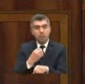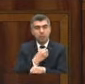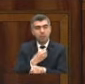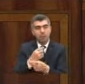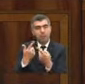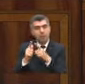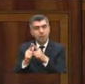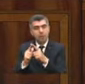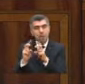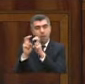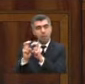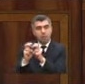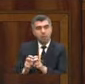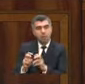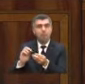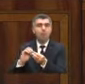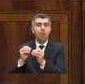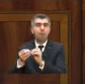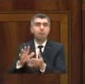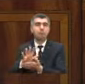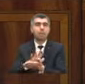نقصا ومشاكل بنيوية